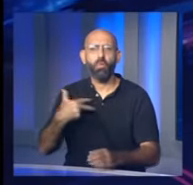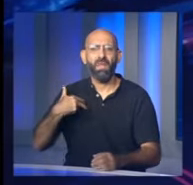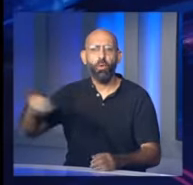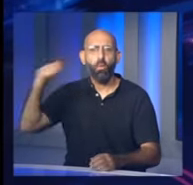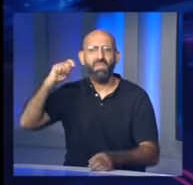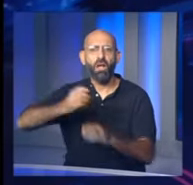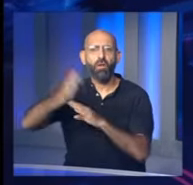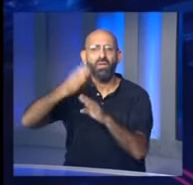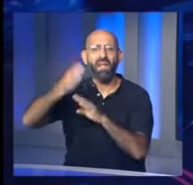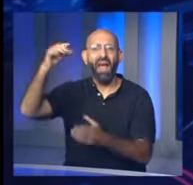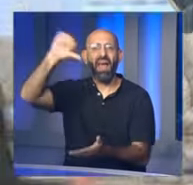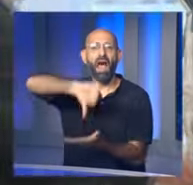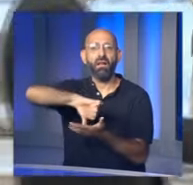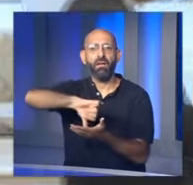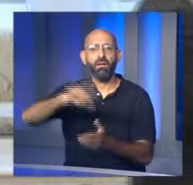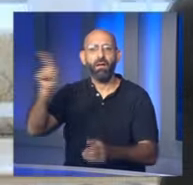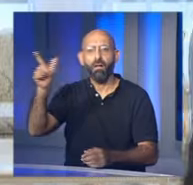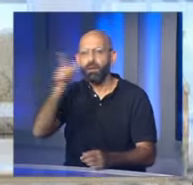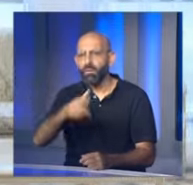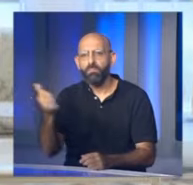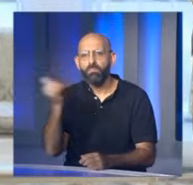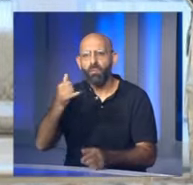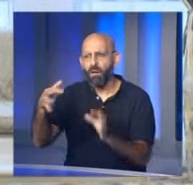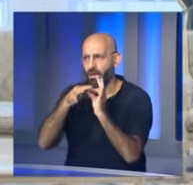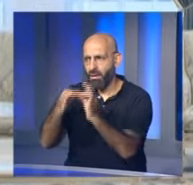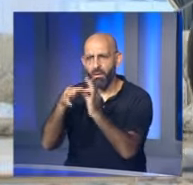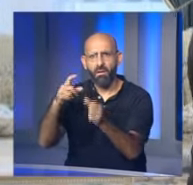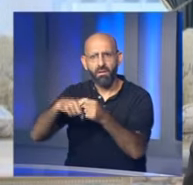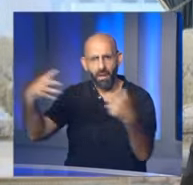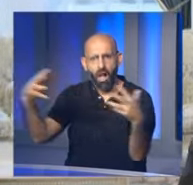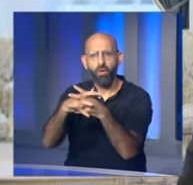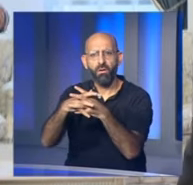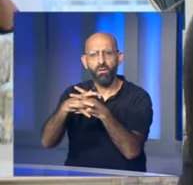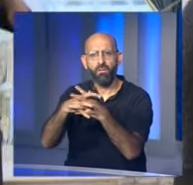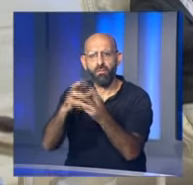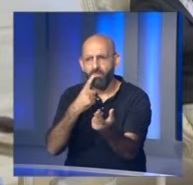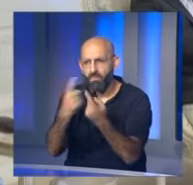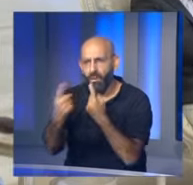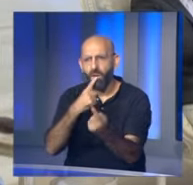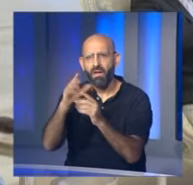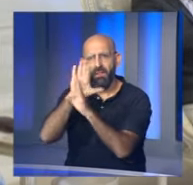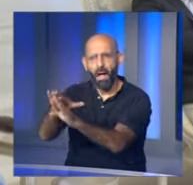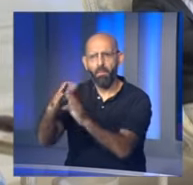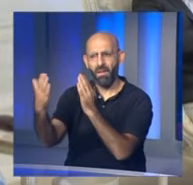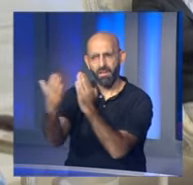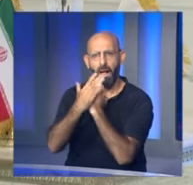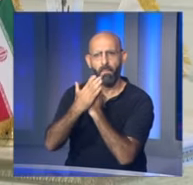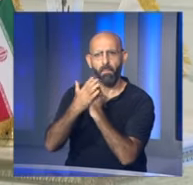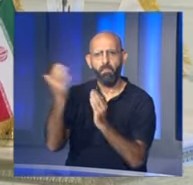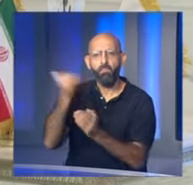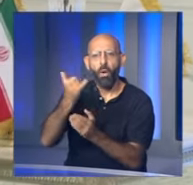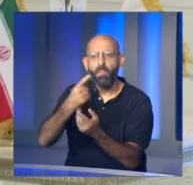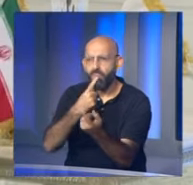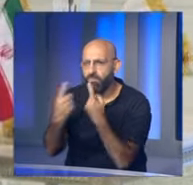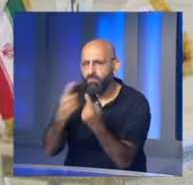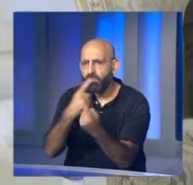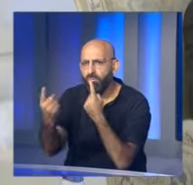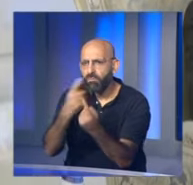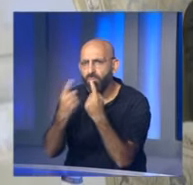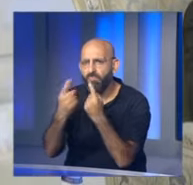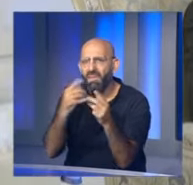الثاني رئيس مجلس الوزراء وزير الخارجيه الايرانيه عباس عراقجي وجرى عرض للعلاقات التعاون بين البلدين